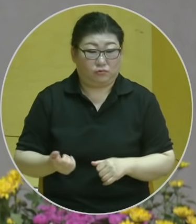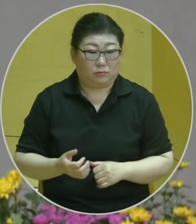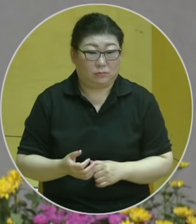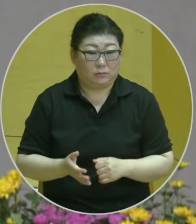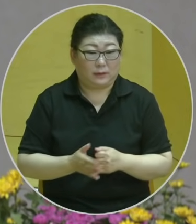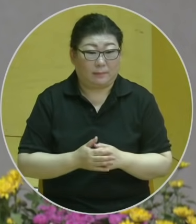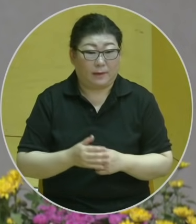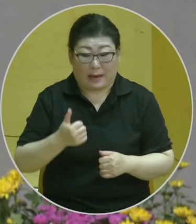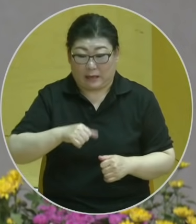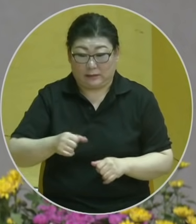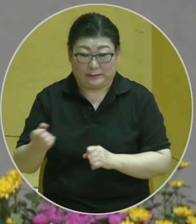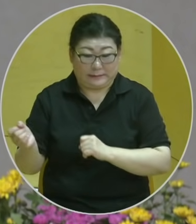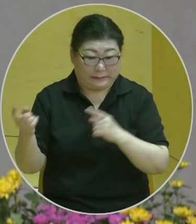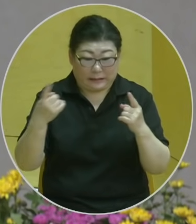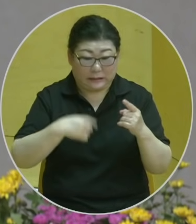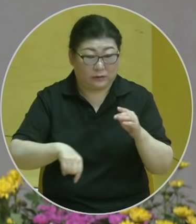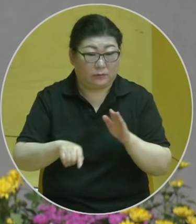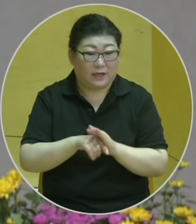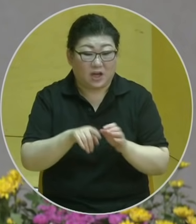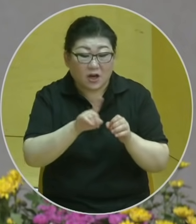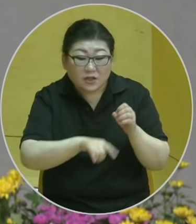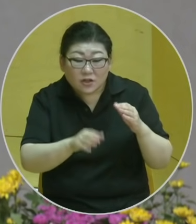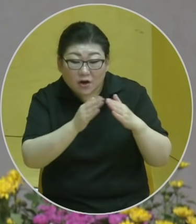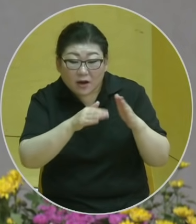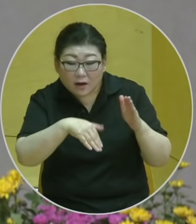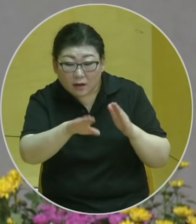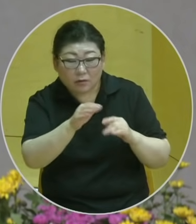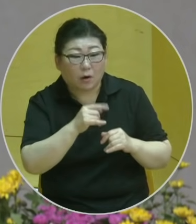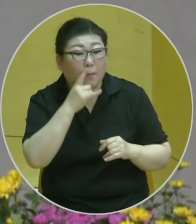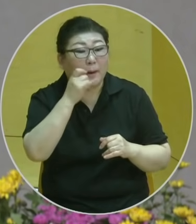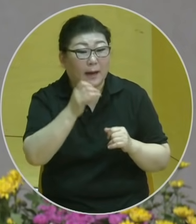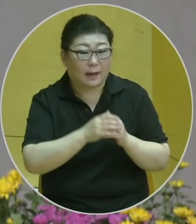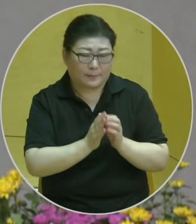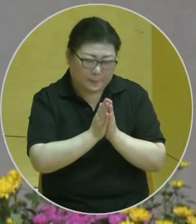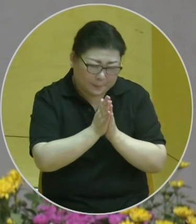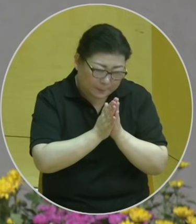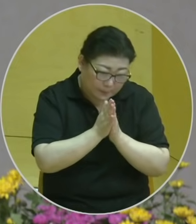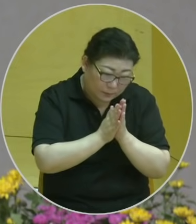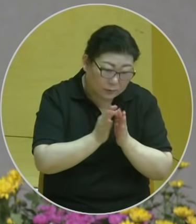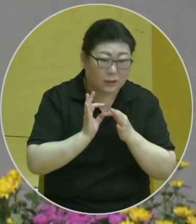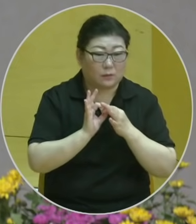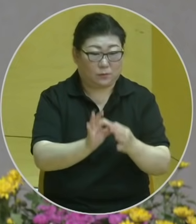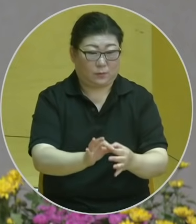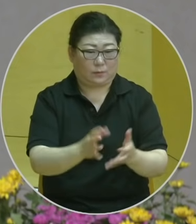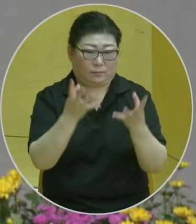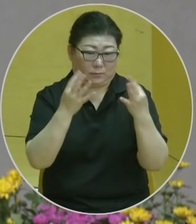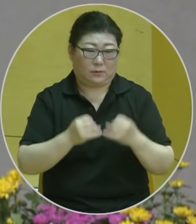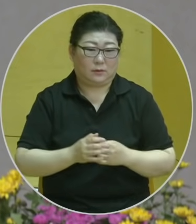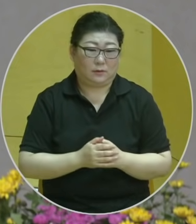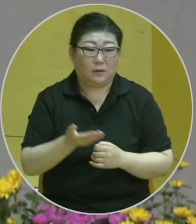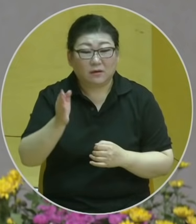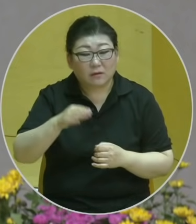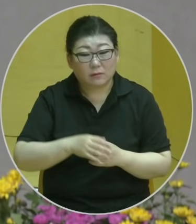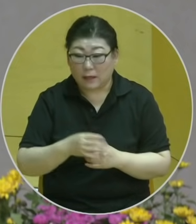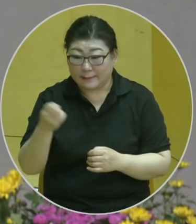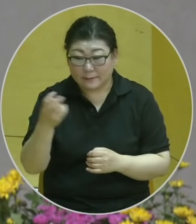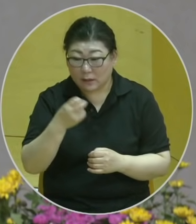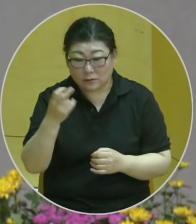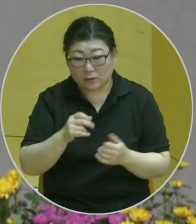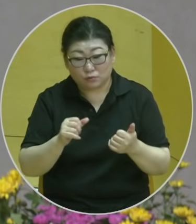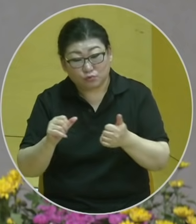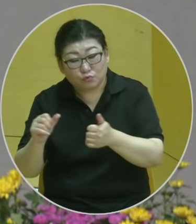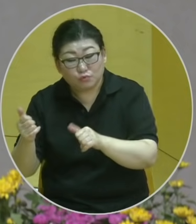이 아들 살리겠다고 절에 가서 불공을 열심히 드렸습니다. 그런데 그래도 자주 죽고 하니까